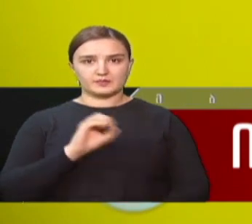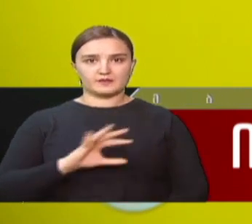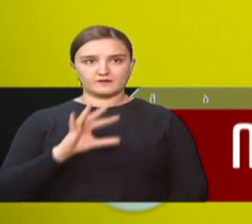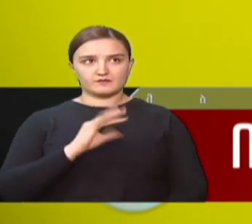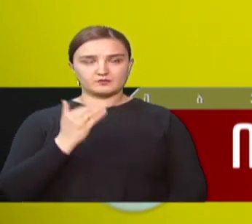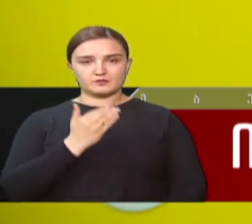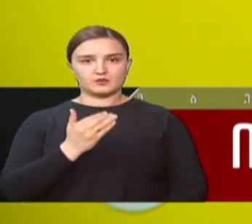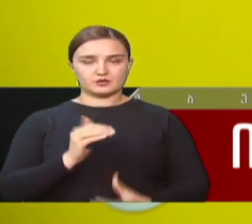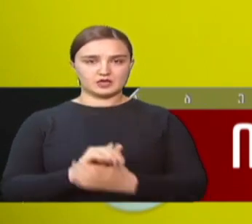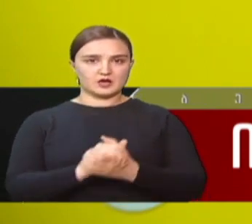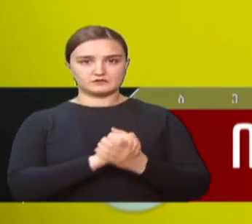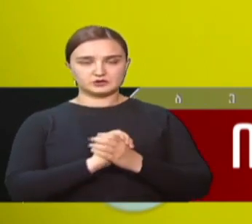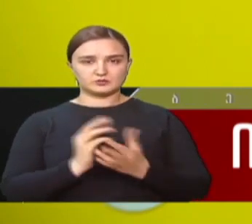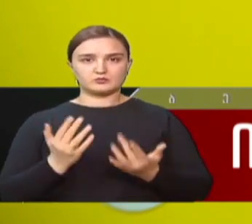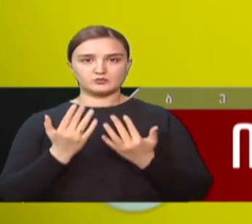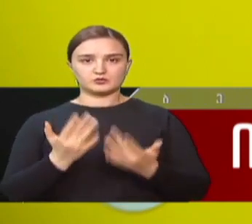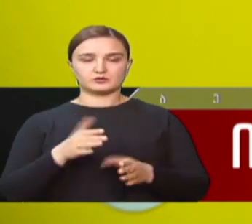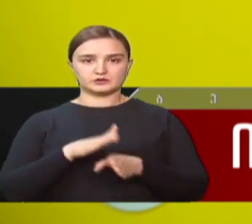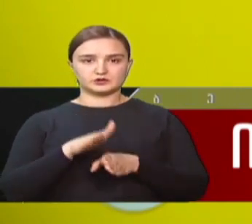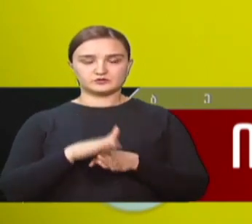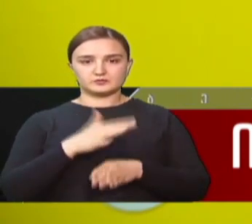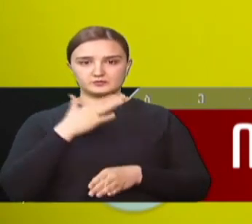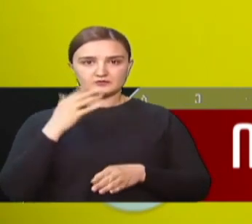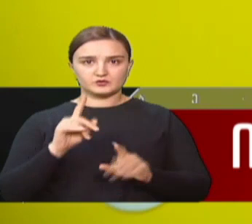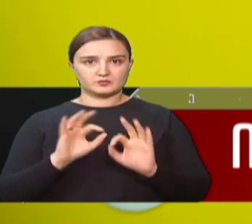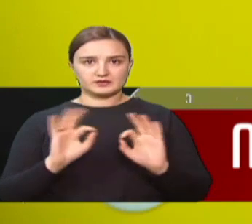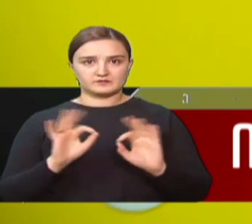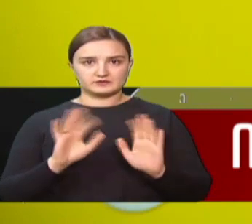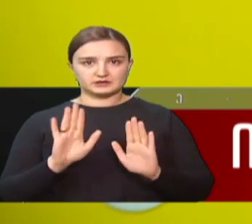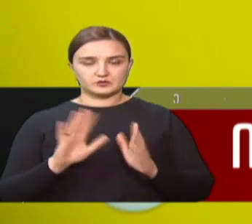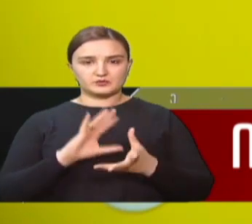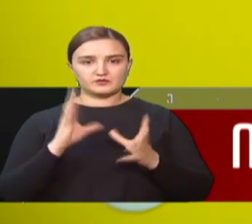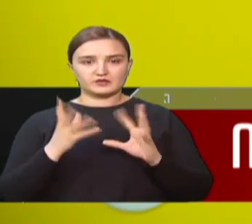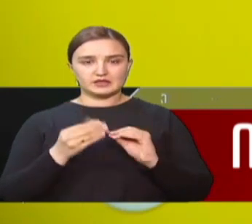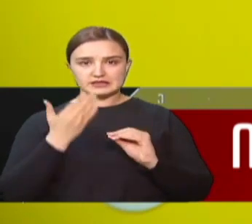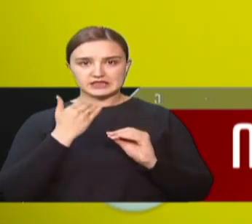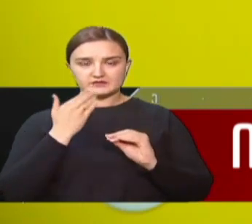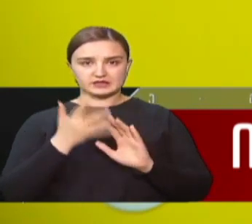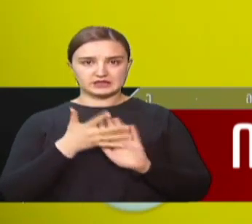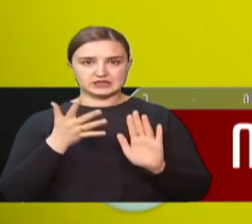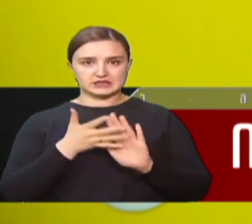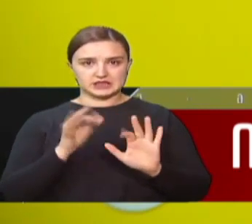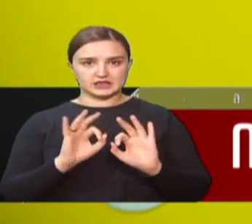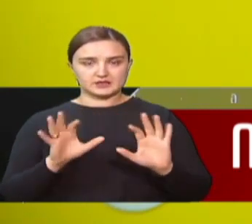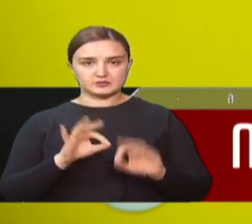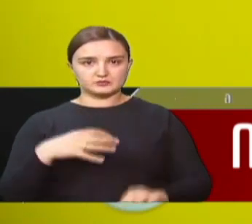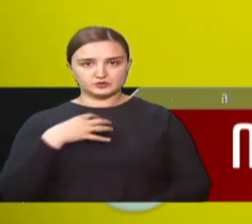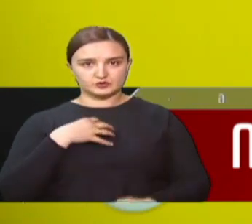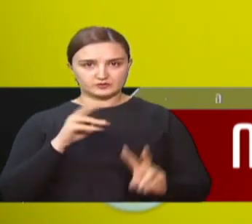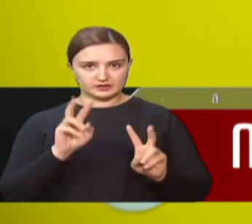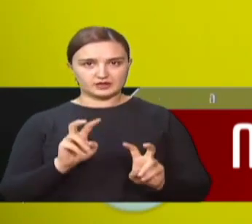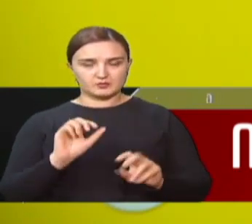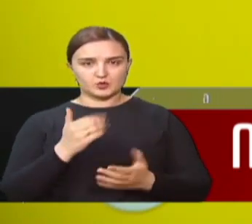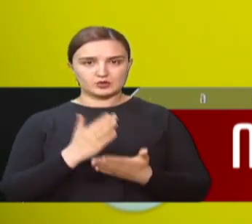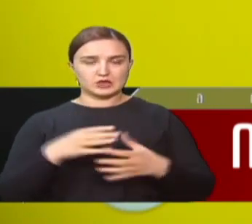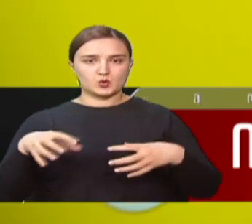ევროკავშირის მოთხოვნის შესრულებას და ეხლა ბევრი რო არ ვისაუბროთ, ვისაუბრებ ყველაზე ადვილად გასაგებ და მნიშვნელოვან თემაზე, როგორც